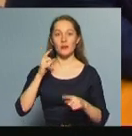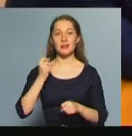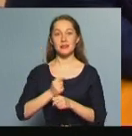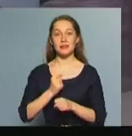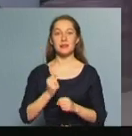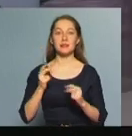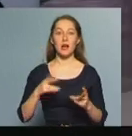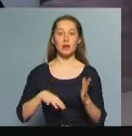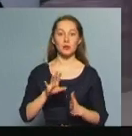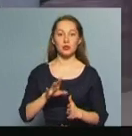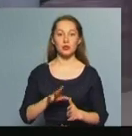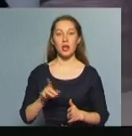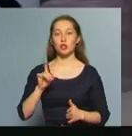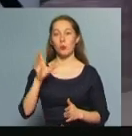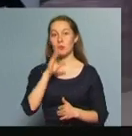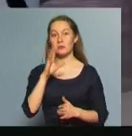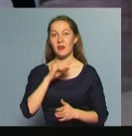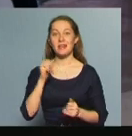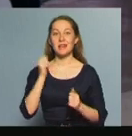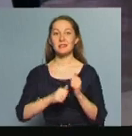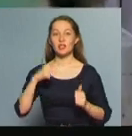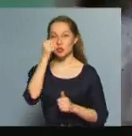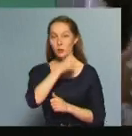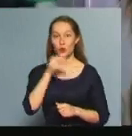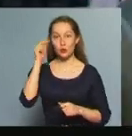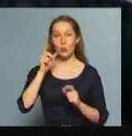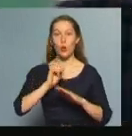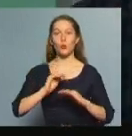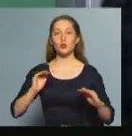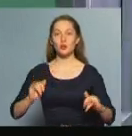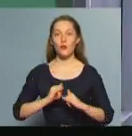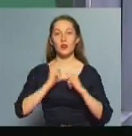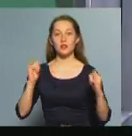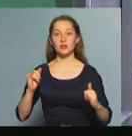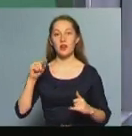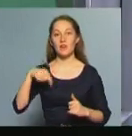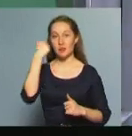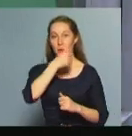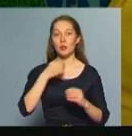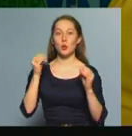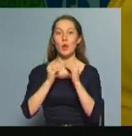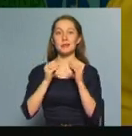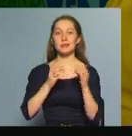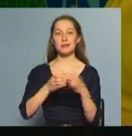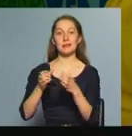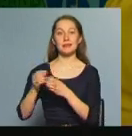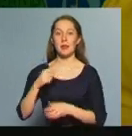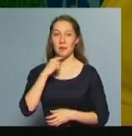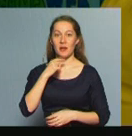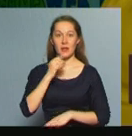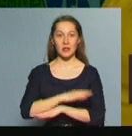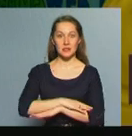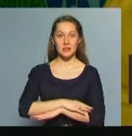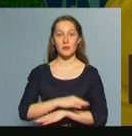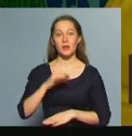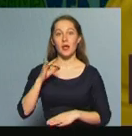раз. С каждым годом учеников здесь все больше. В этом учебном году за парты сели 10 первых классов. Переуплотненность у нас